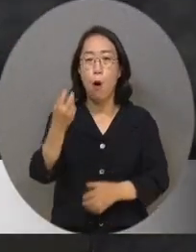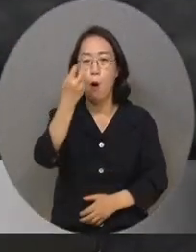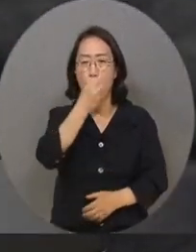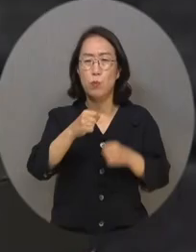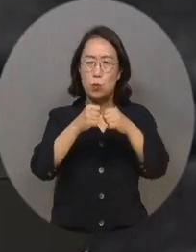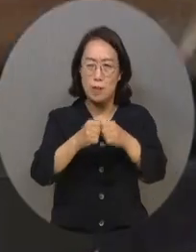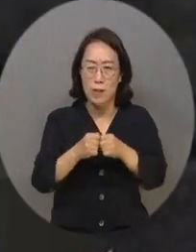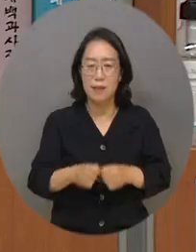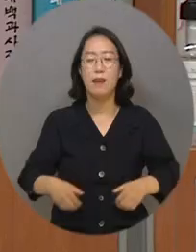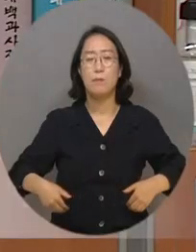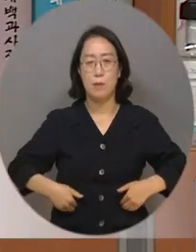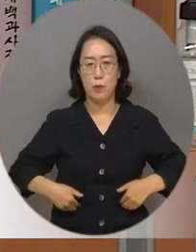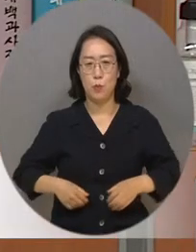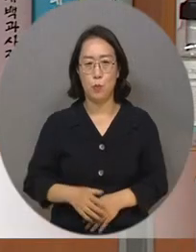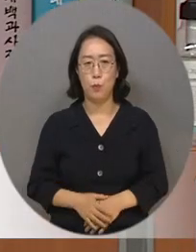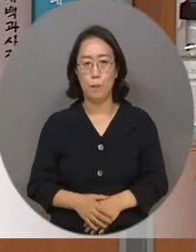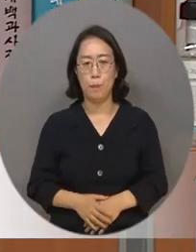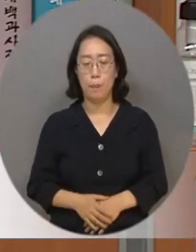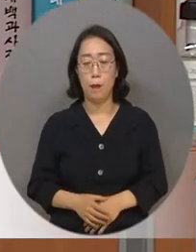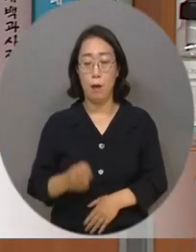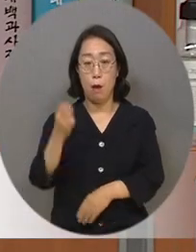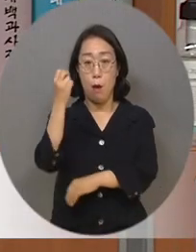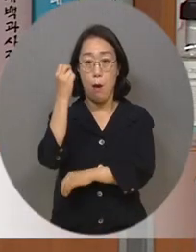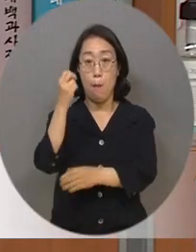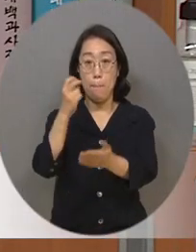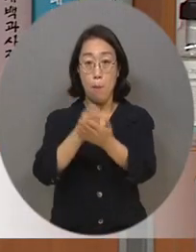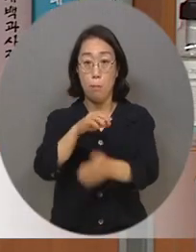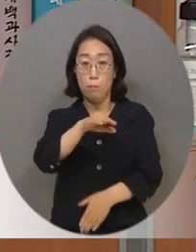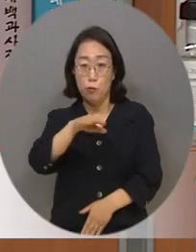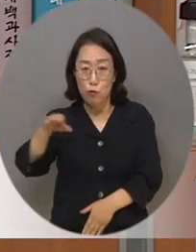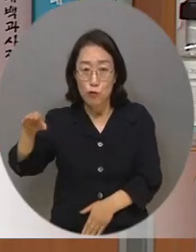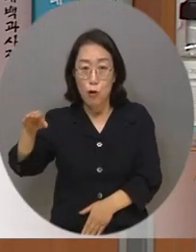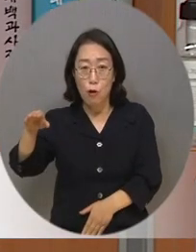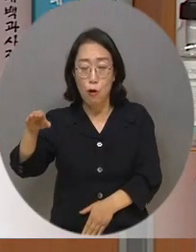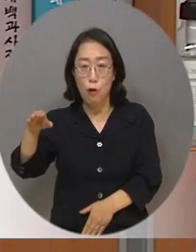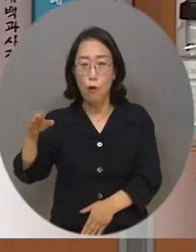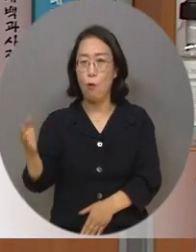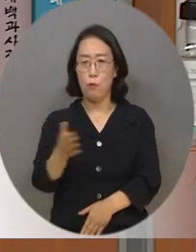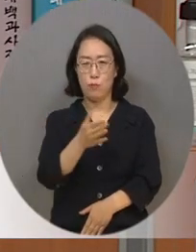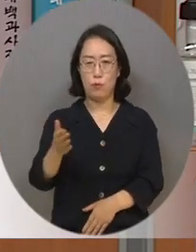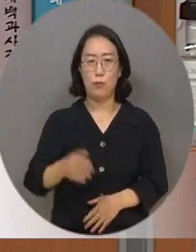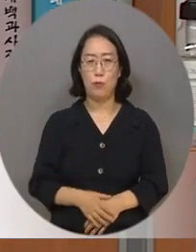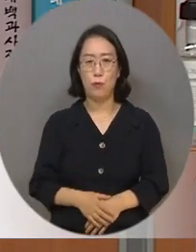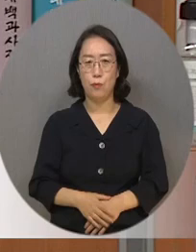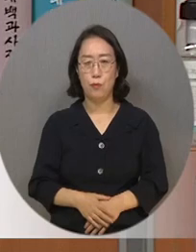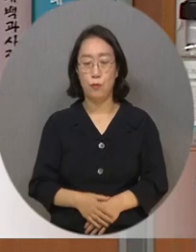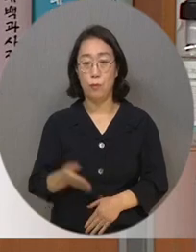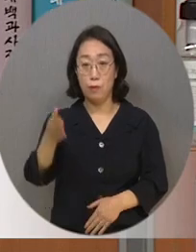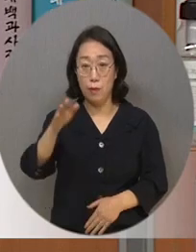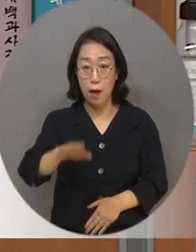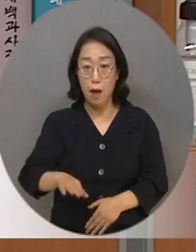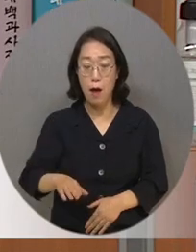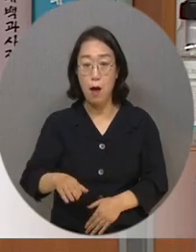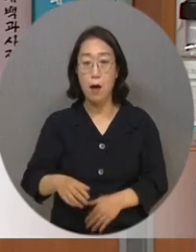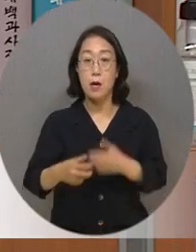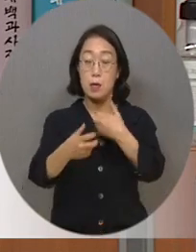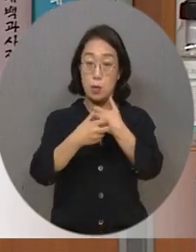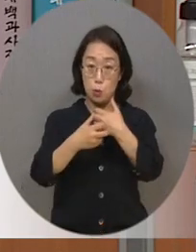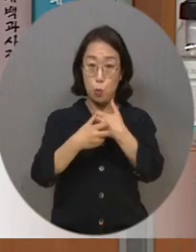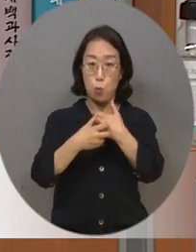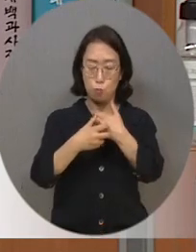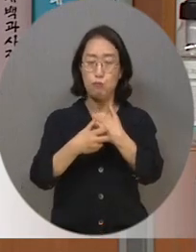필요하다는 설명입니다. 어떤 법적 또는 규정상 기준은 아니었습니다. 그러면서도 동시에